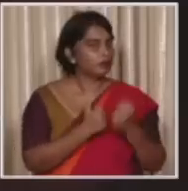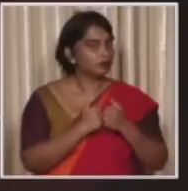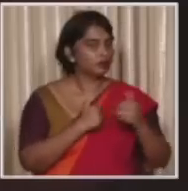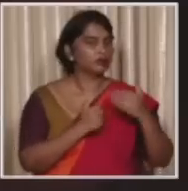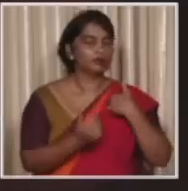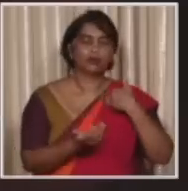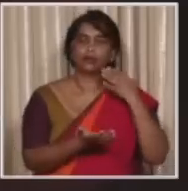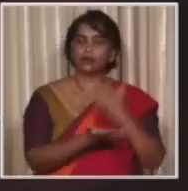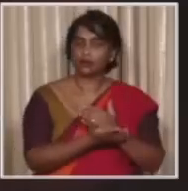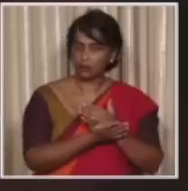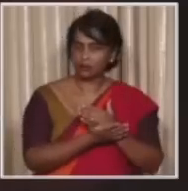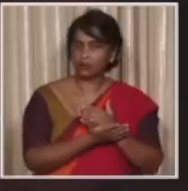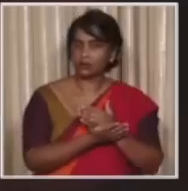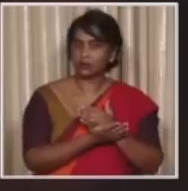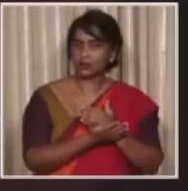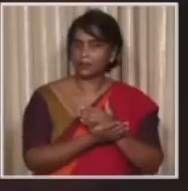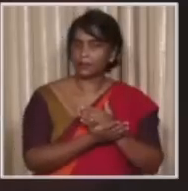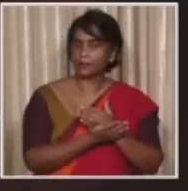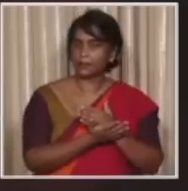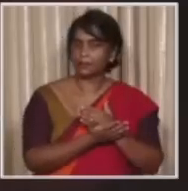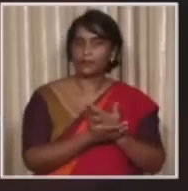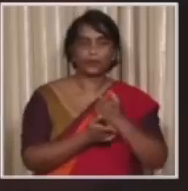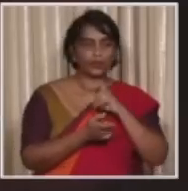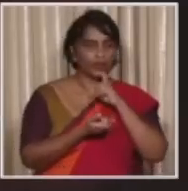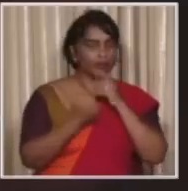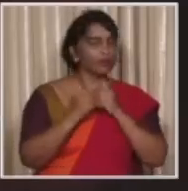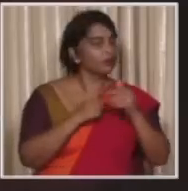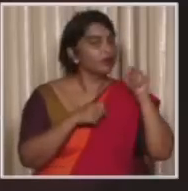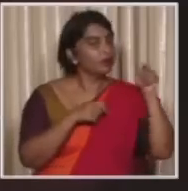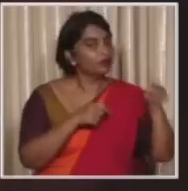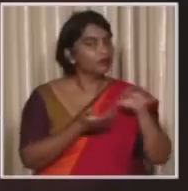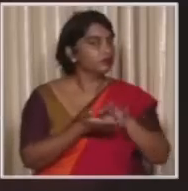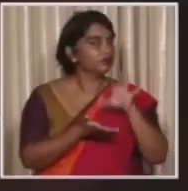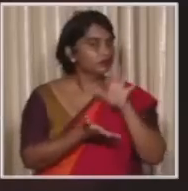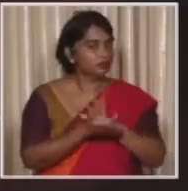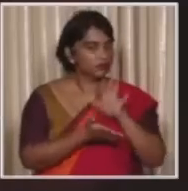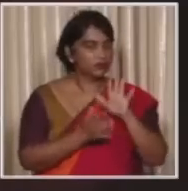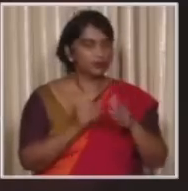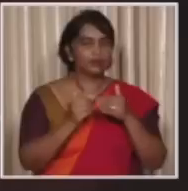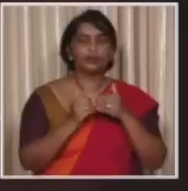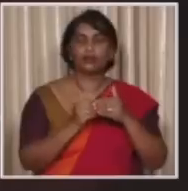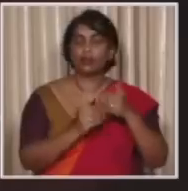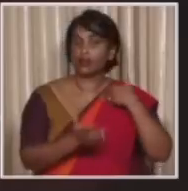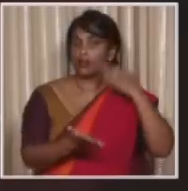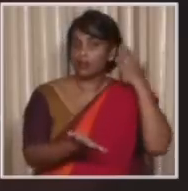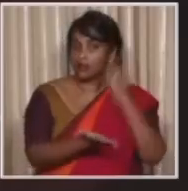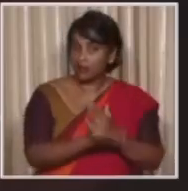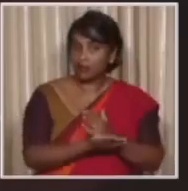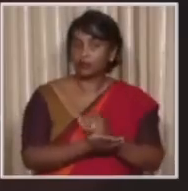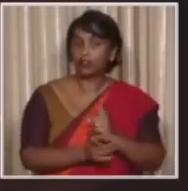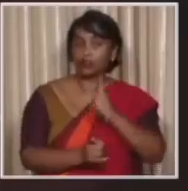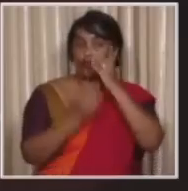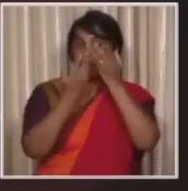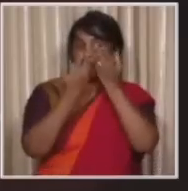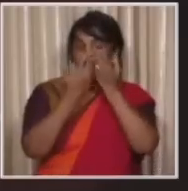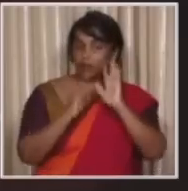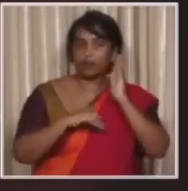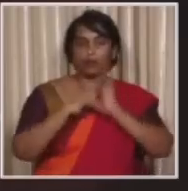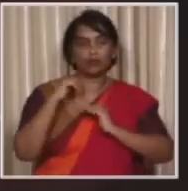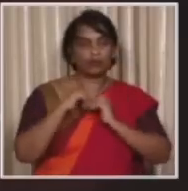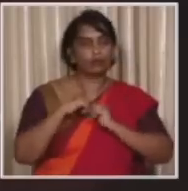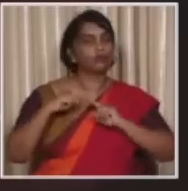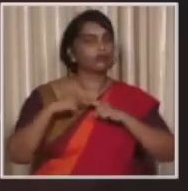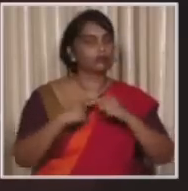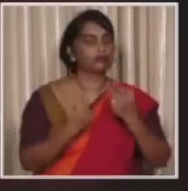නතර කරන්නයි කියලා නඩුවක් දැම්ම. හැබැයි තීන්දුව ආවේ නතර කරලා මුල සිට ක්‍රමවේදයකට